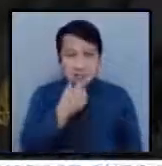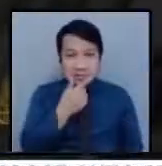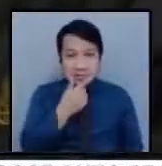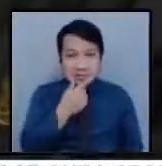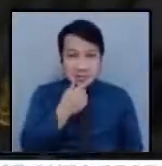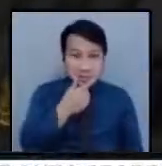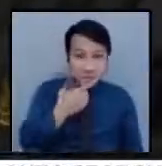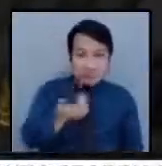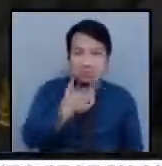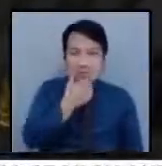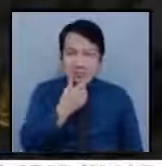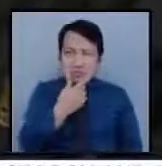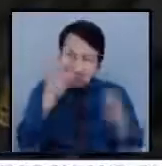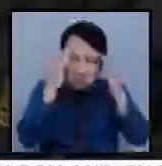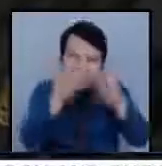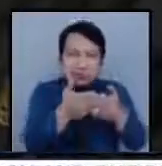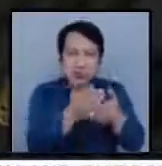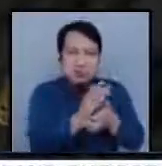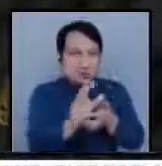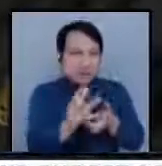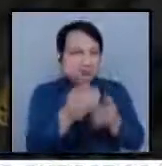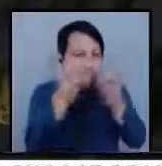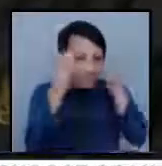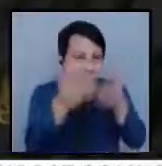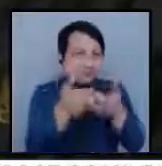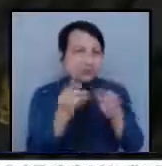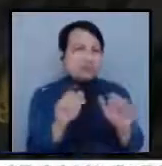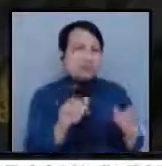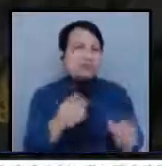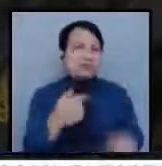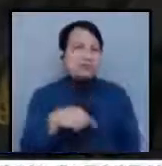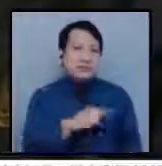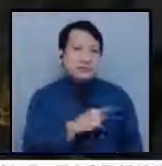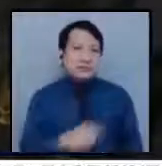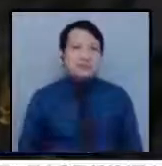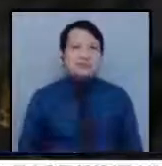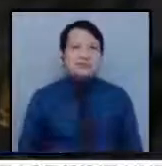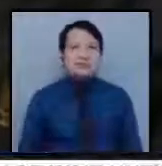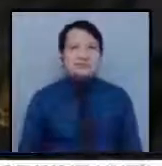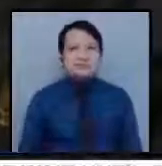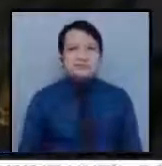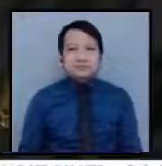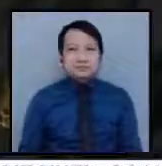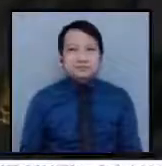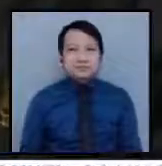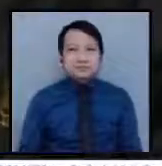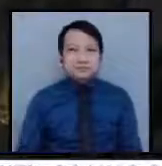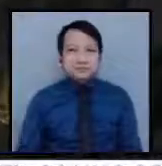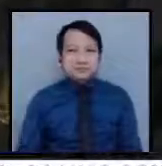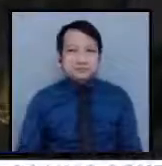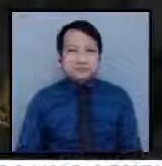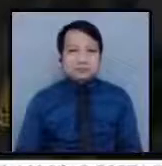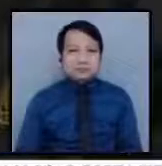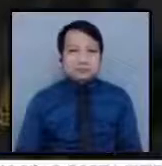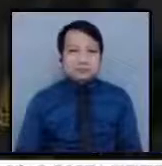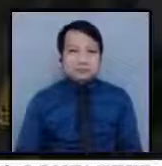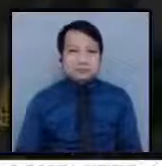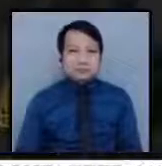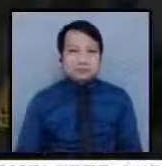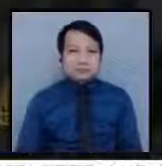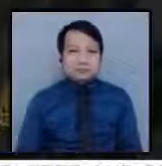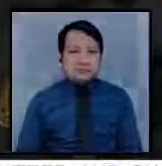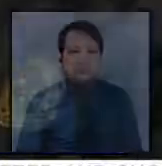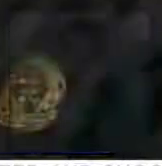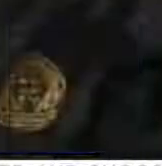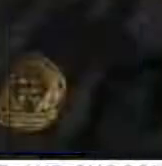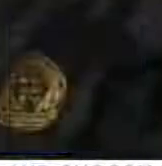po sa career namin. Ayun po. Yes po. So, enjoy lang happy naman po kami na nagawa po kami ng isang music video po at isang